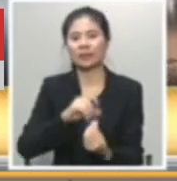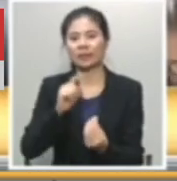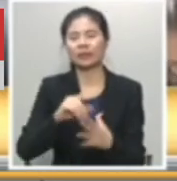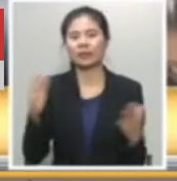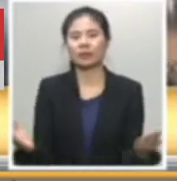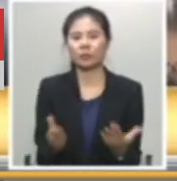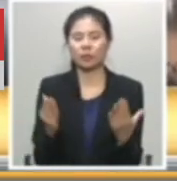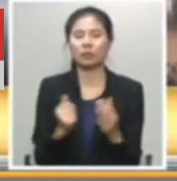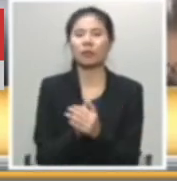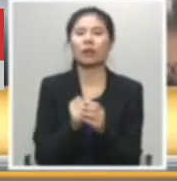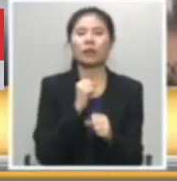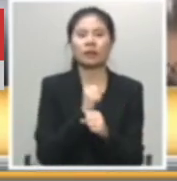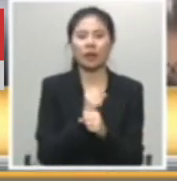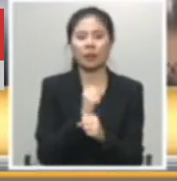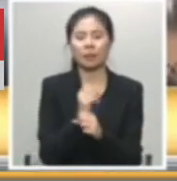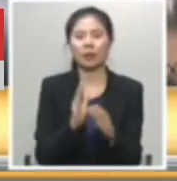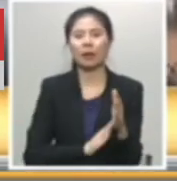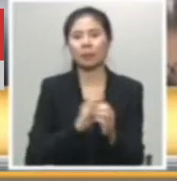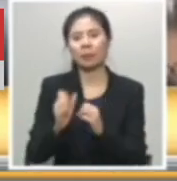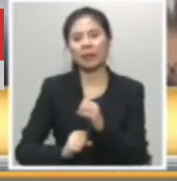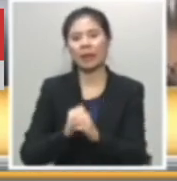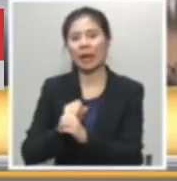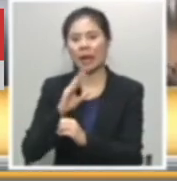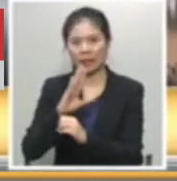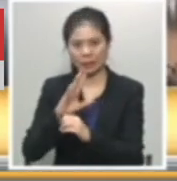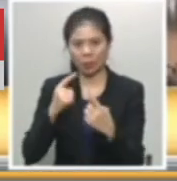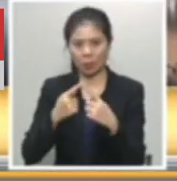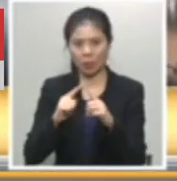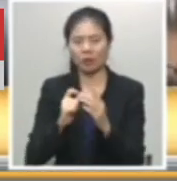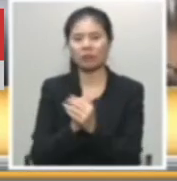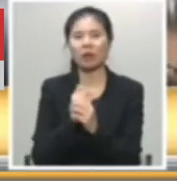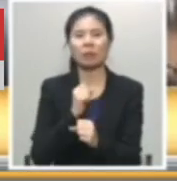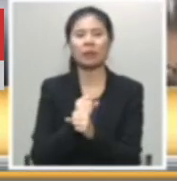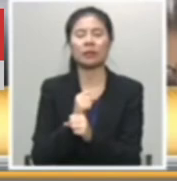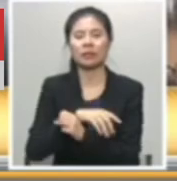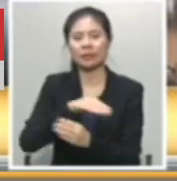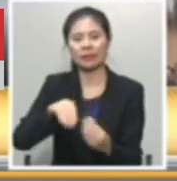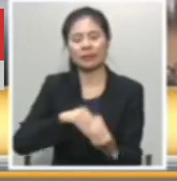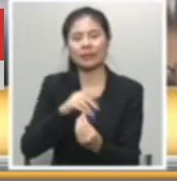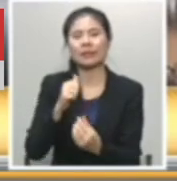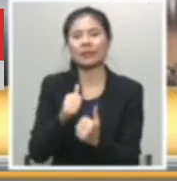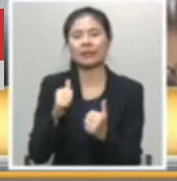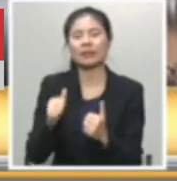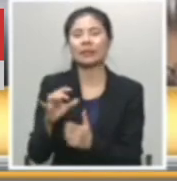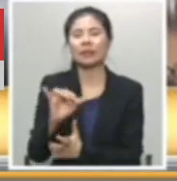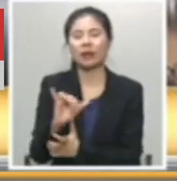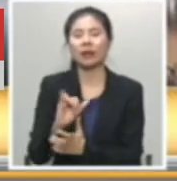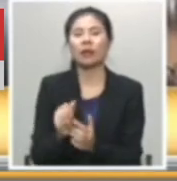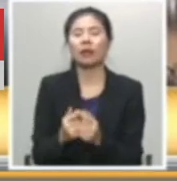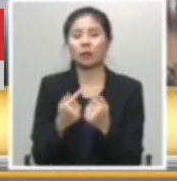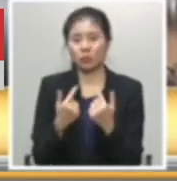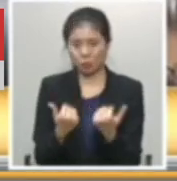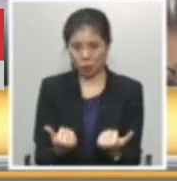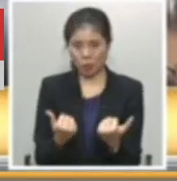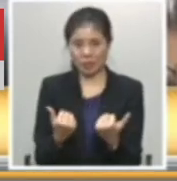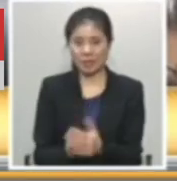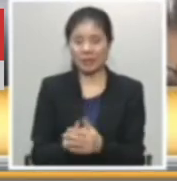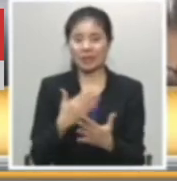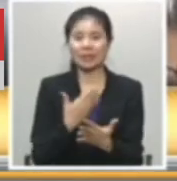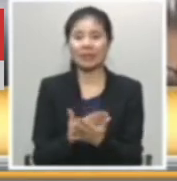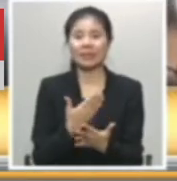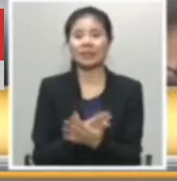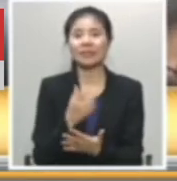ลนะครับแล้วได้กราบเรียนไปแล้วครับว่าการแจกเงินครั้งล่าสุดนะครับเรื่องชิมช็อปใ